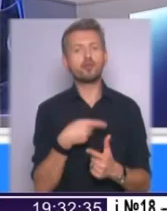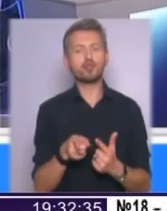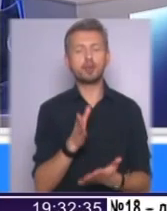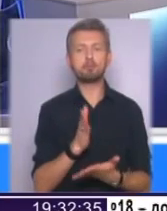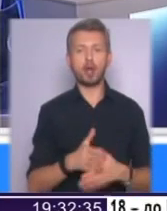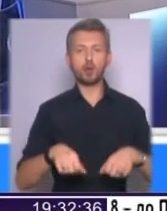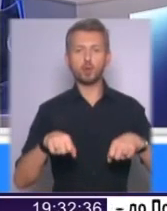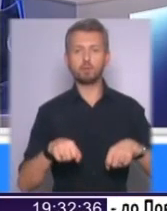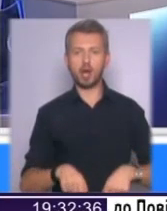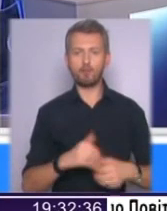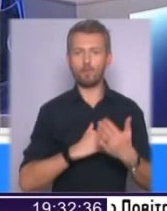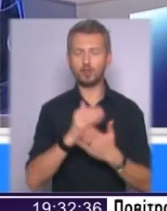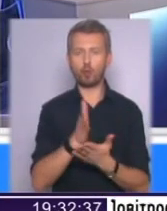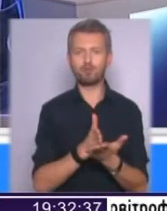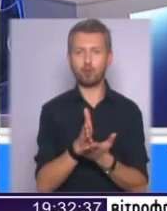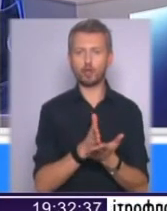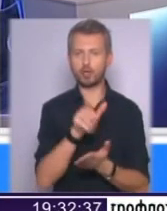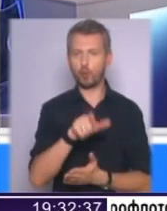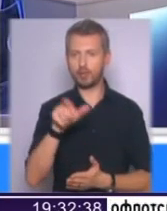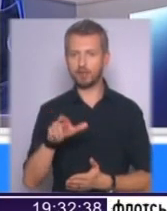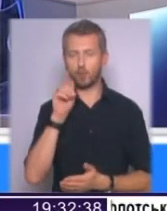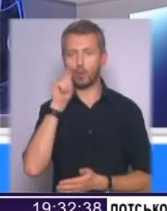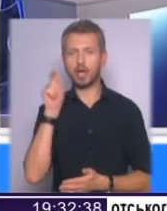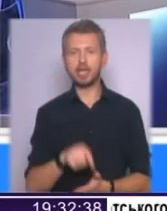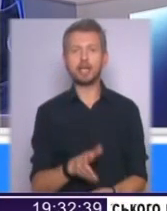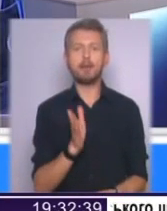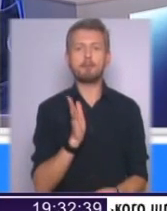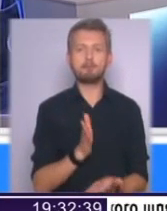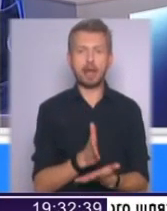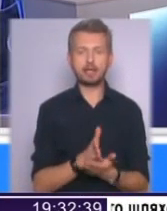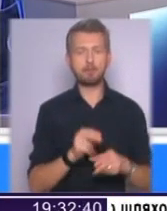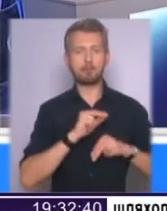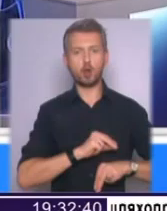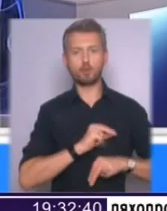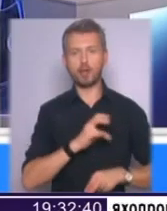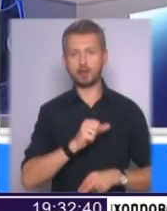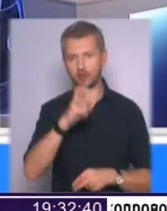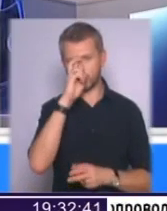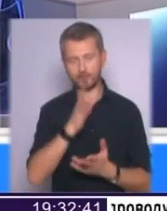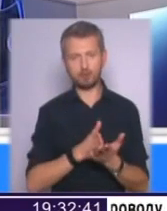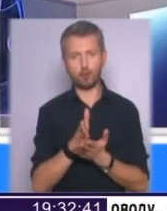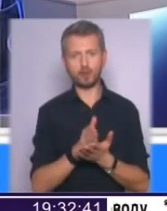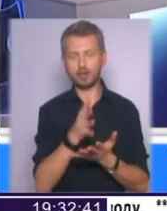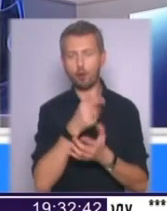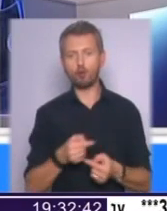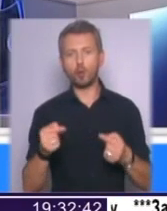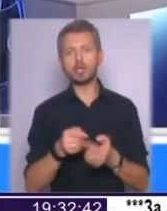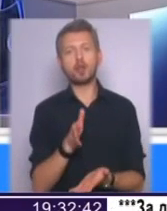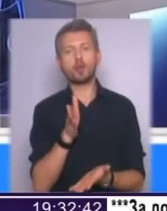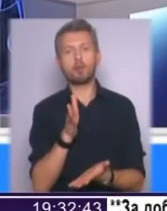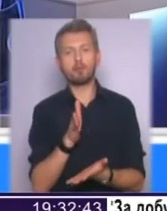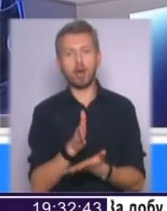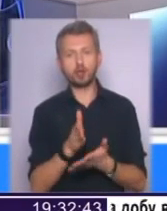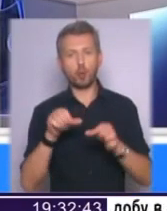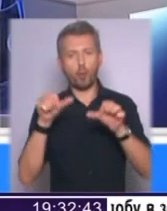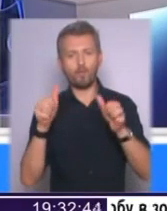право високопосадовці в Україні мати працювати на державній посаді і одночасно мати